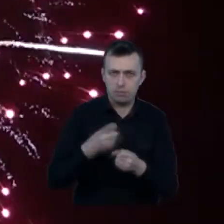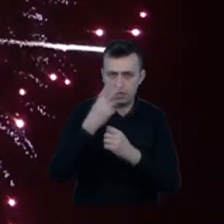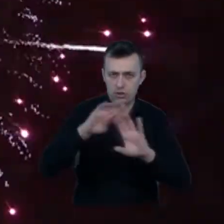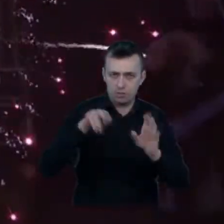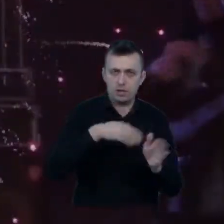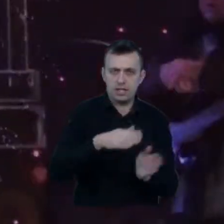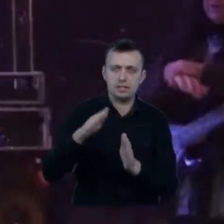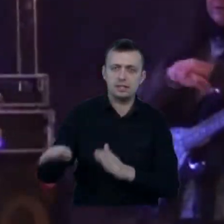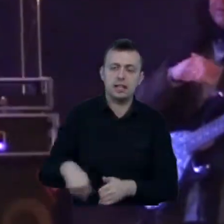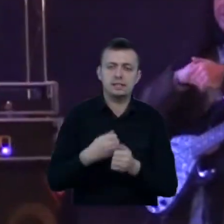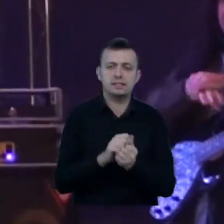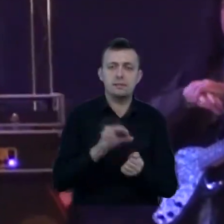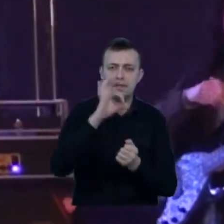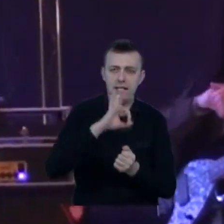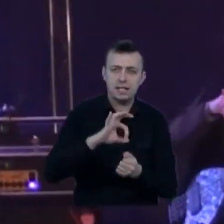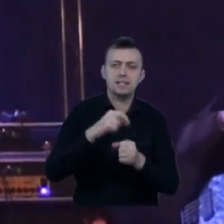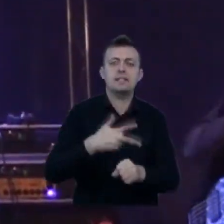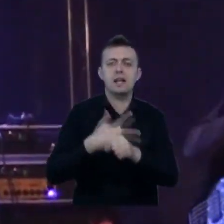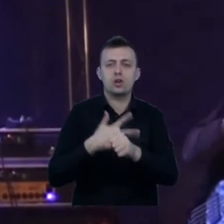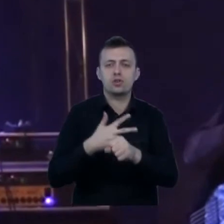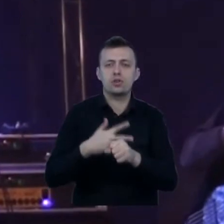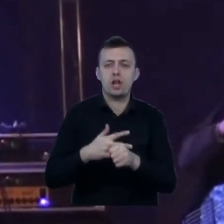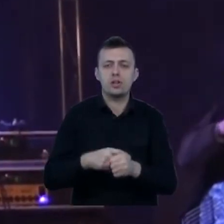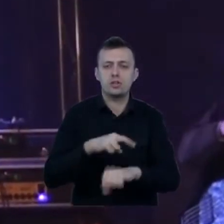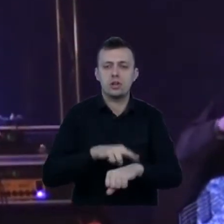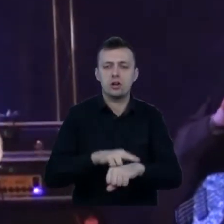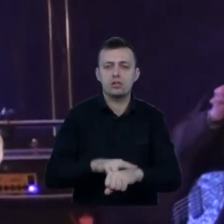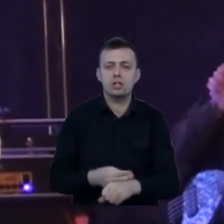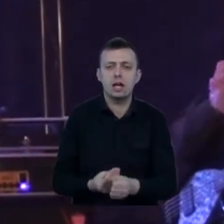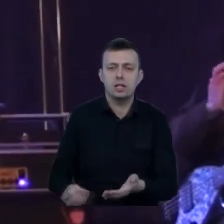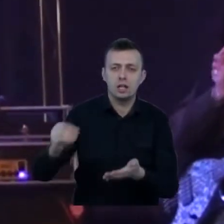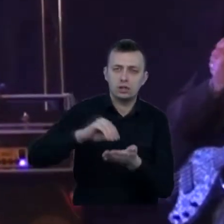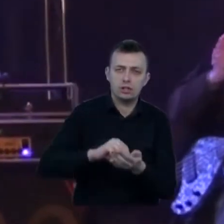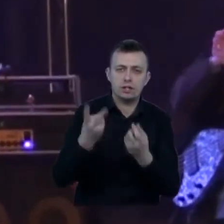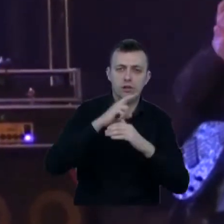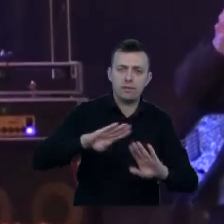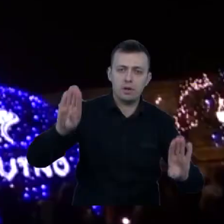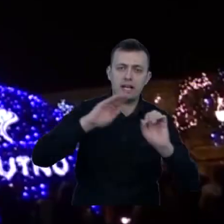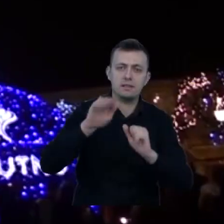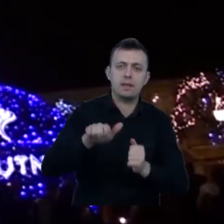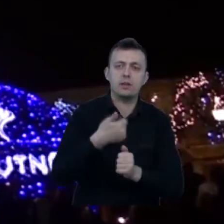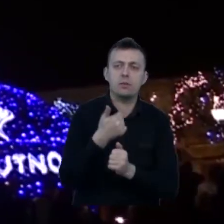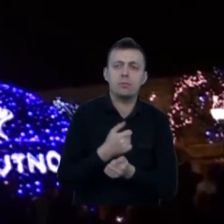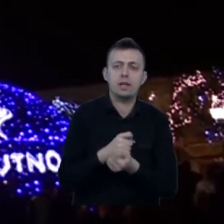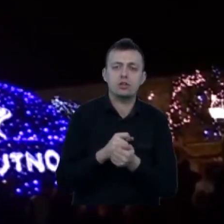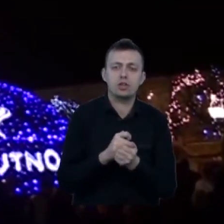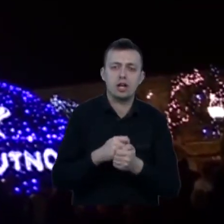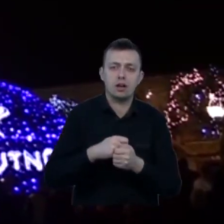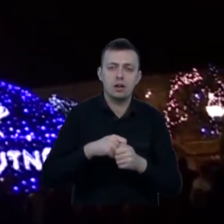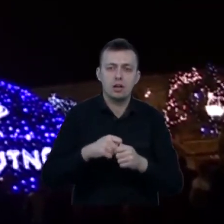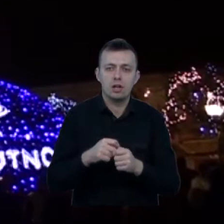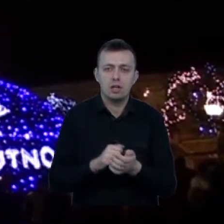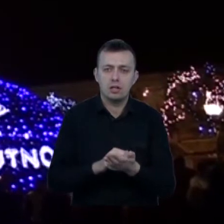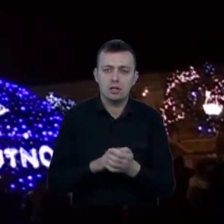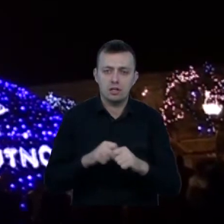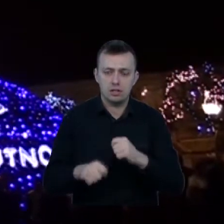pokaz sztucznych ogni, a władze miasta złożą mieszkańcom życzenia noworoczne. Dodatkowe pokazy wideomappingu odbędą się 1